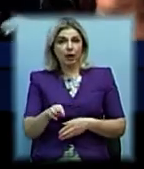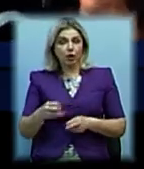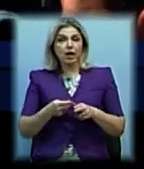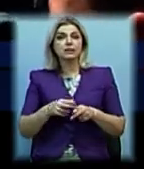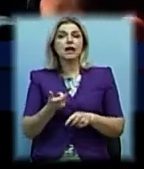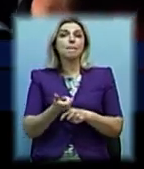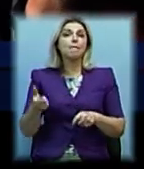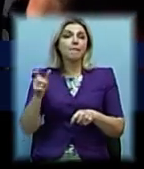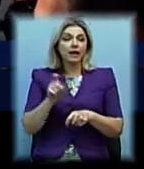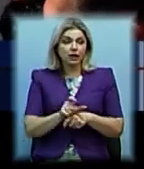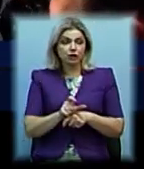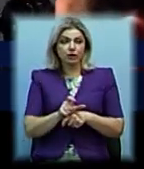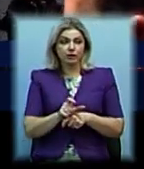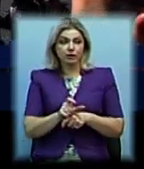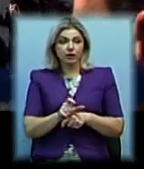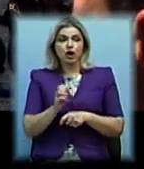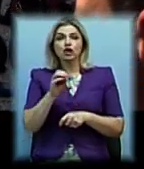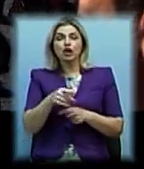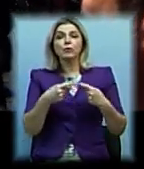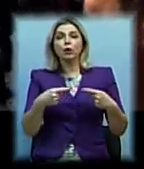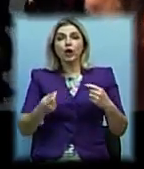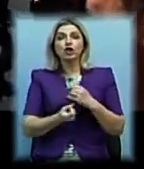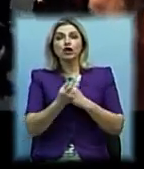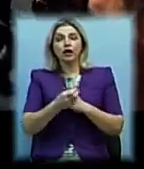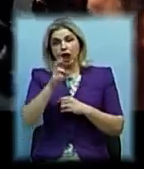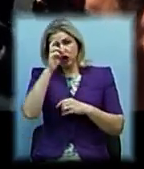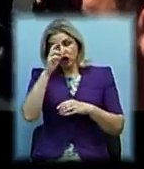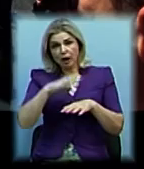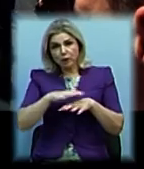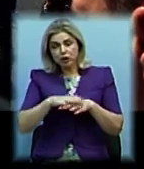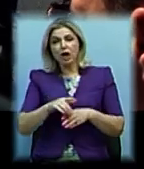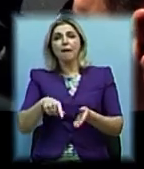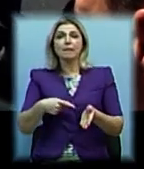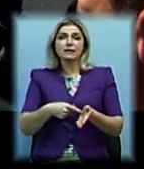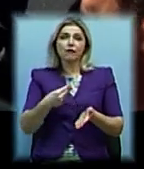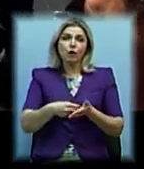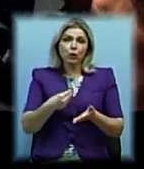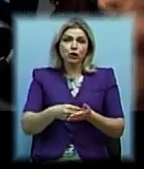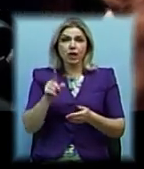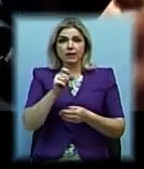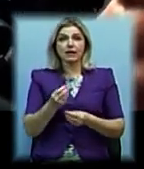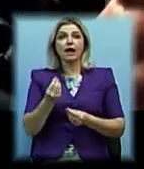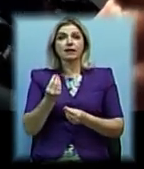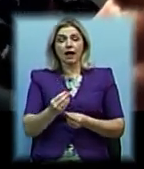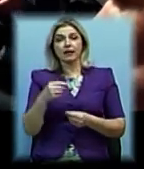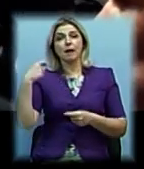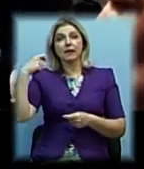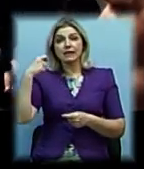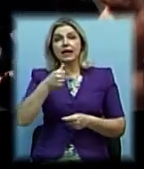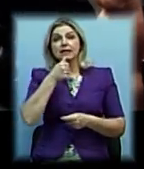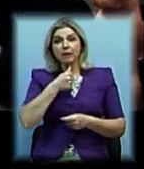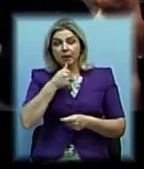більше. І всі інші джерела, державний бюджет, місцеві бюджети, все, це за рахунок президентського експерименту